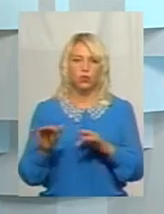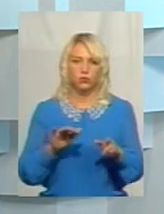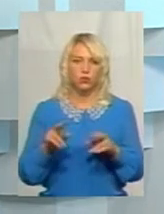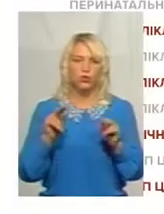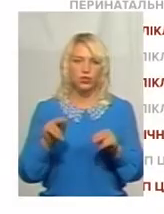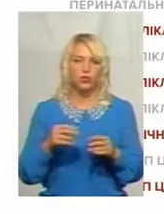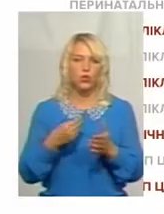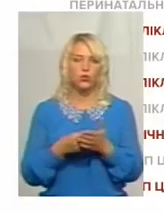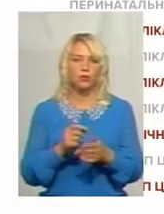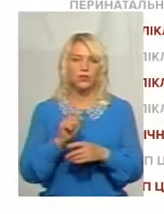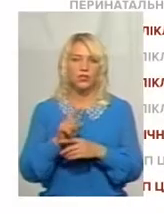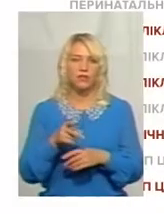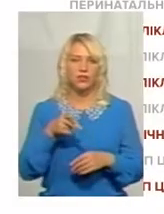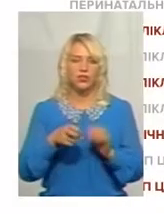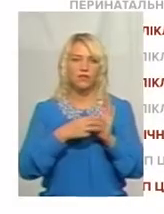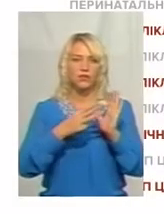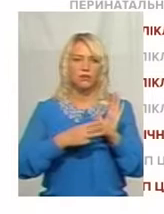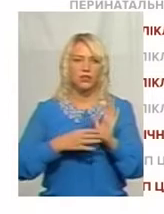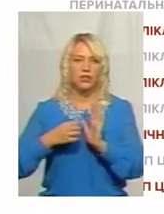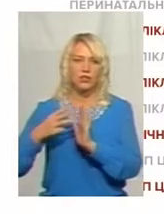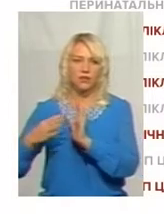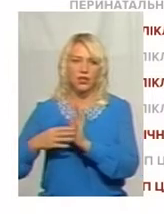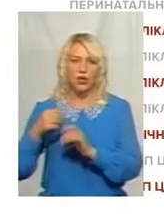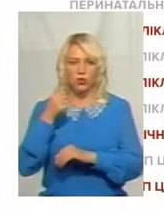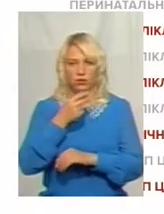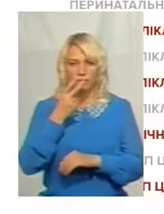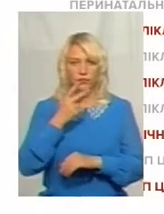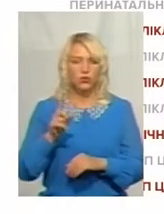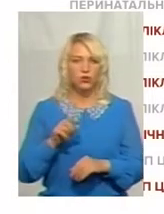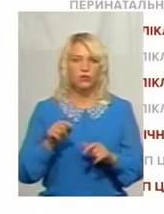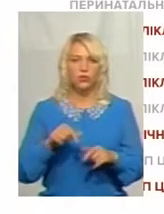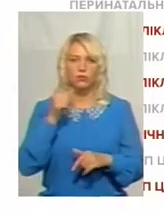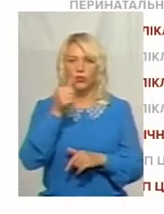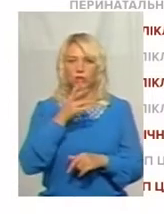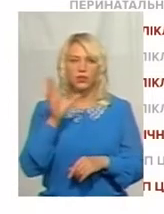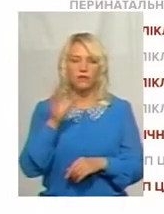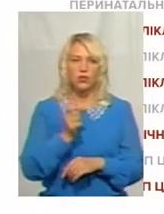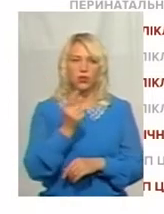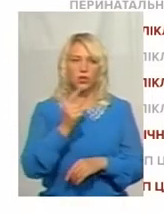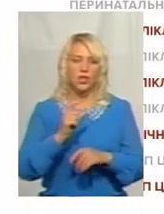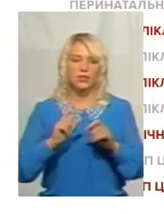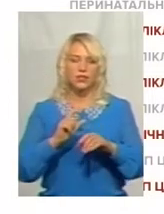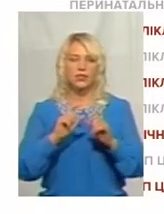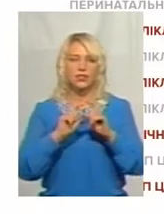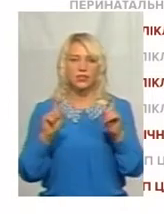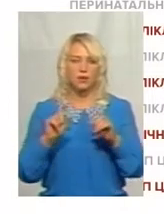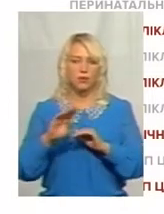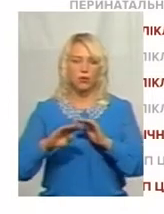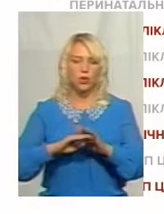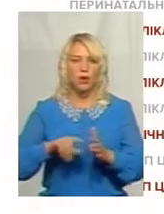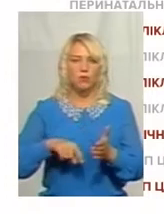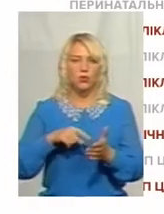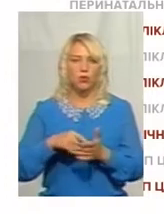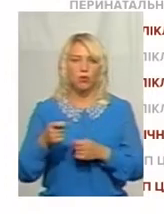на 2017-2018 роки. Видно, що в цьому році на всі 11 закладів, підпорядкованих міському управлінню